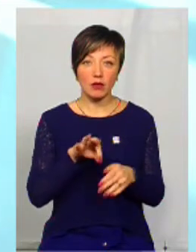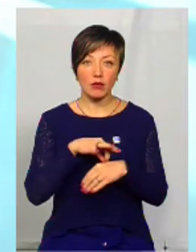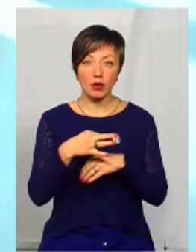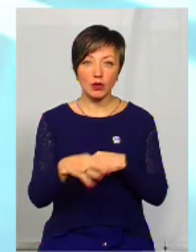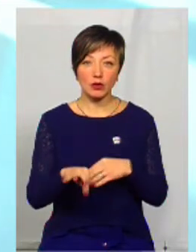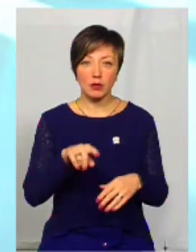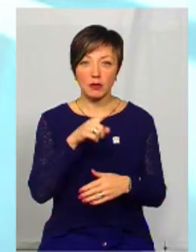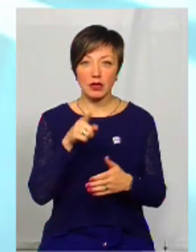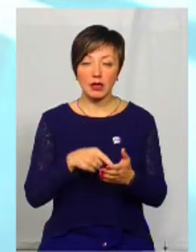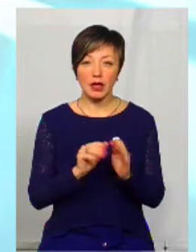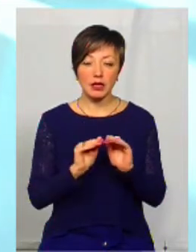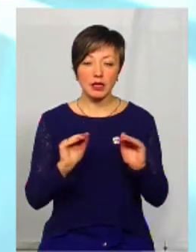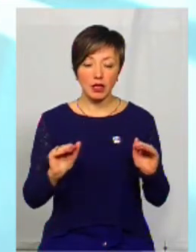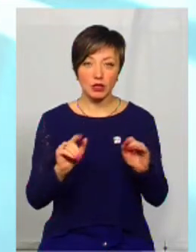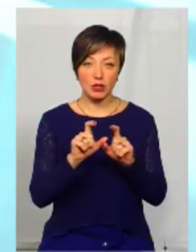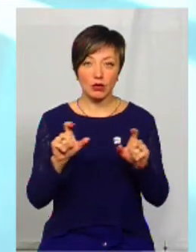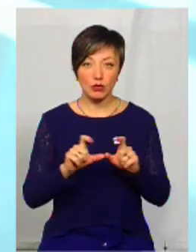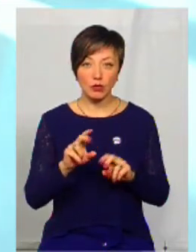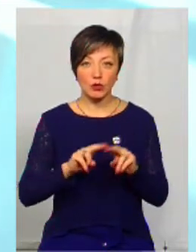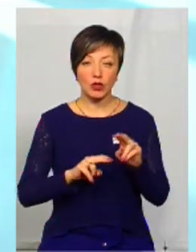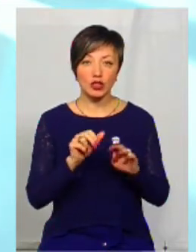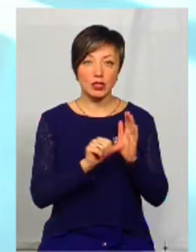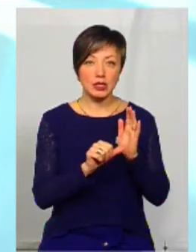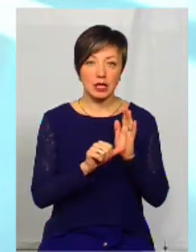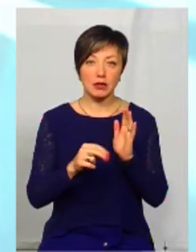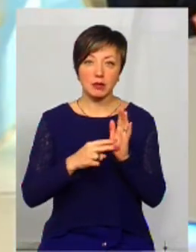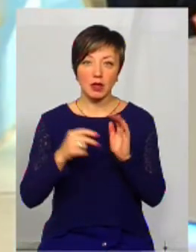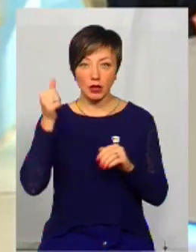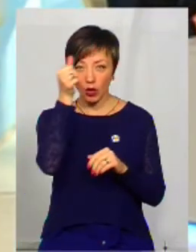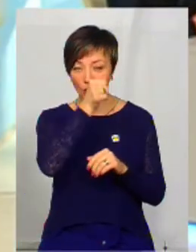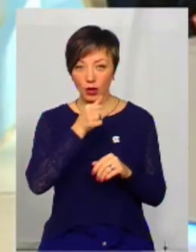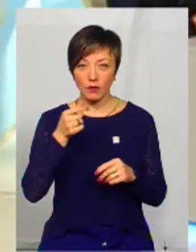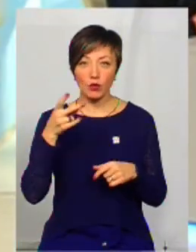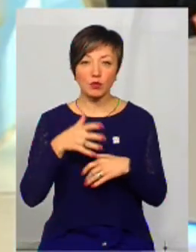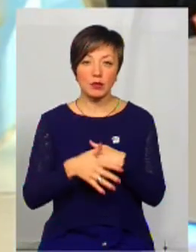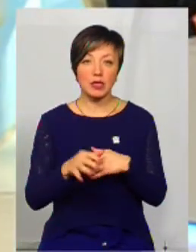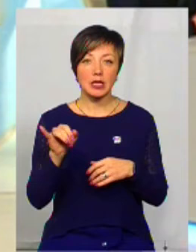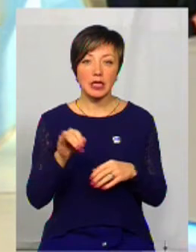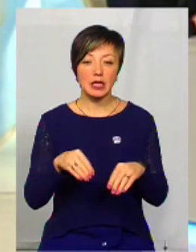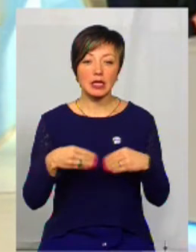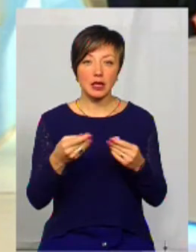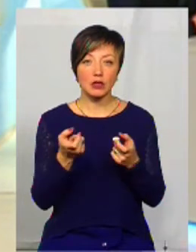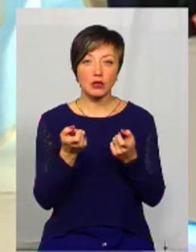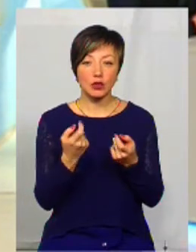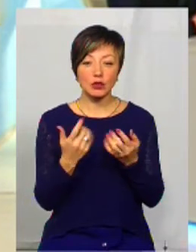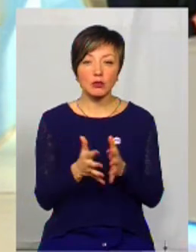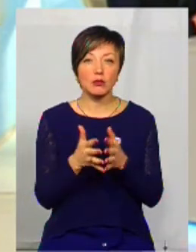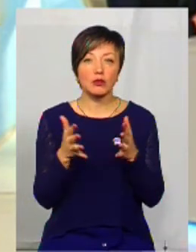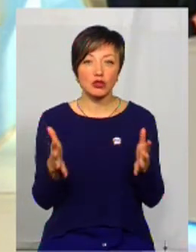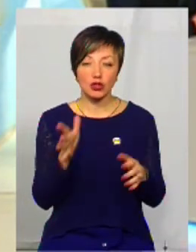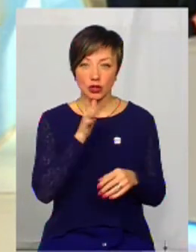питання для харчоблоків шкіл і садочків, які побудовані в 60-70-х роках, ви розумієте. І тому дається трошечки більше